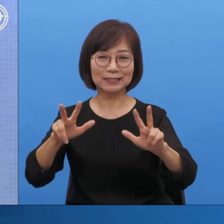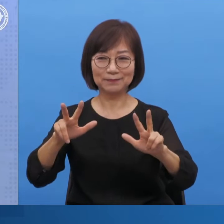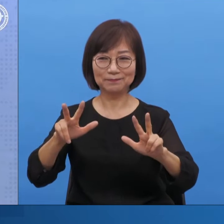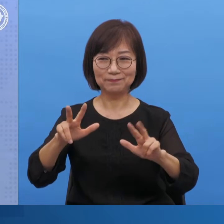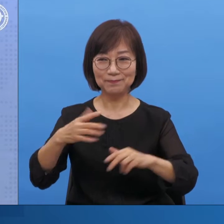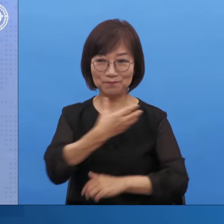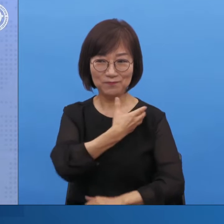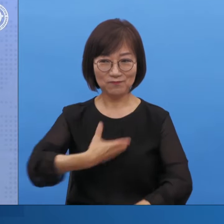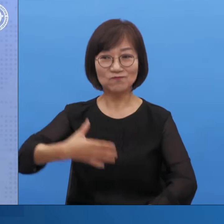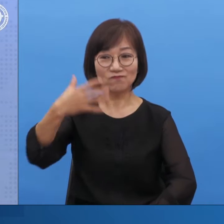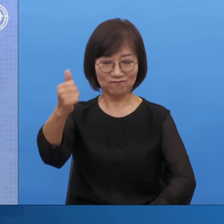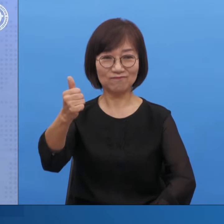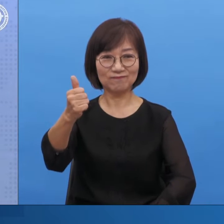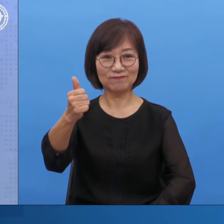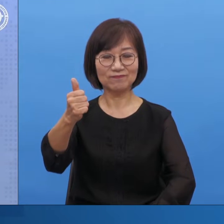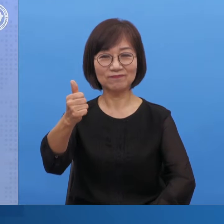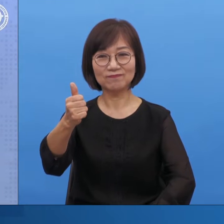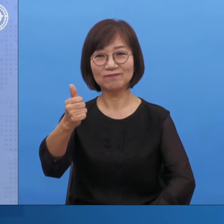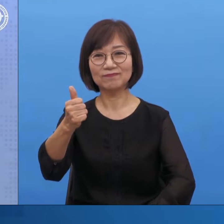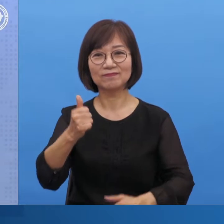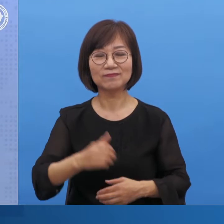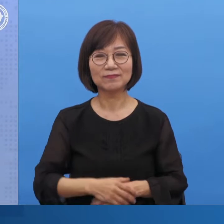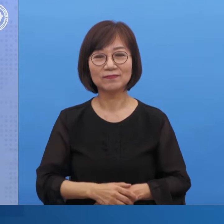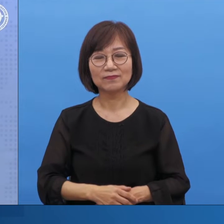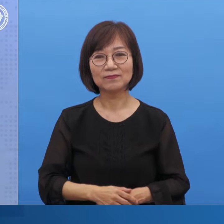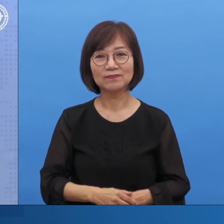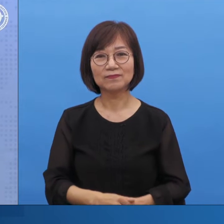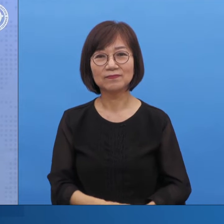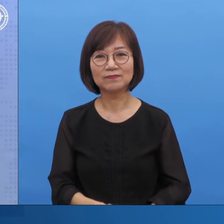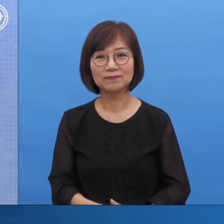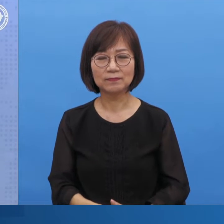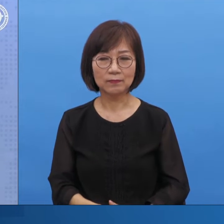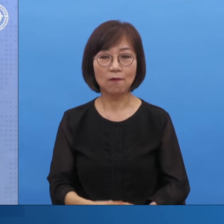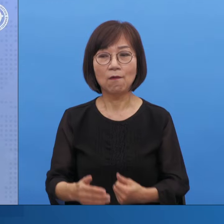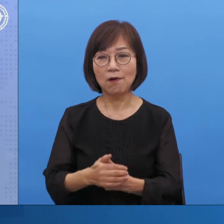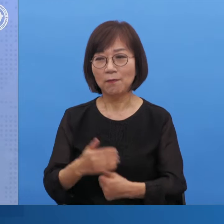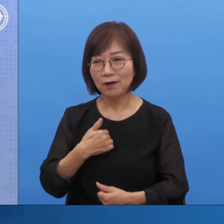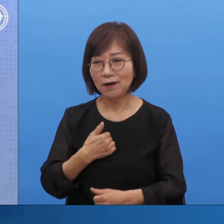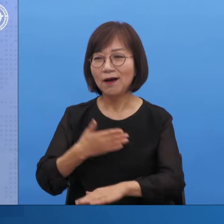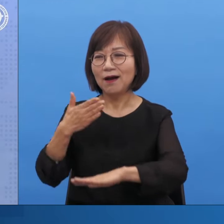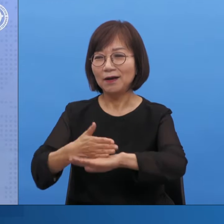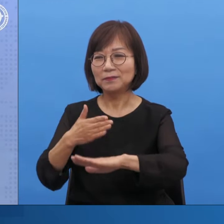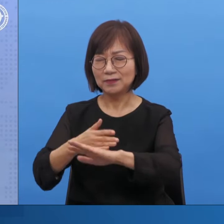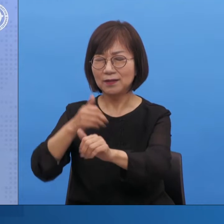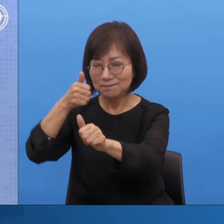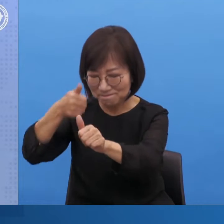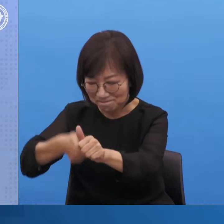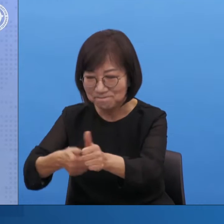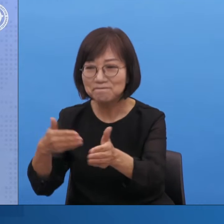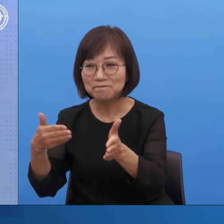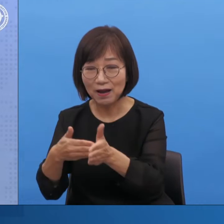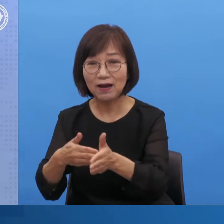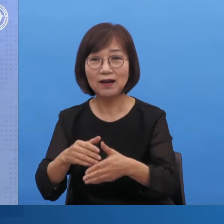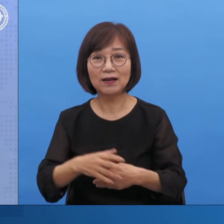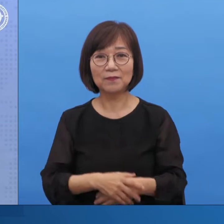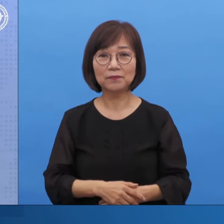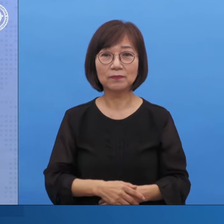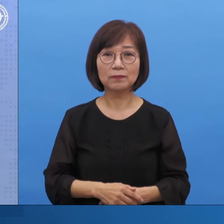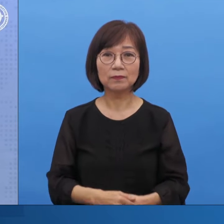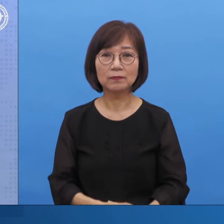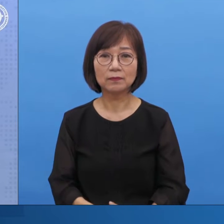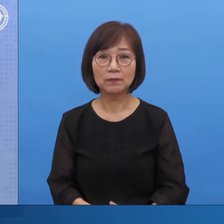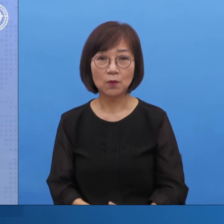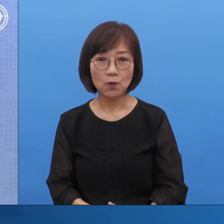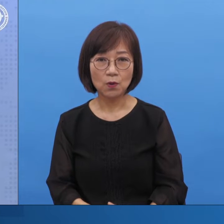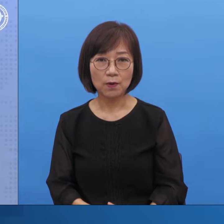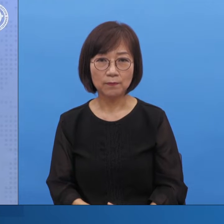first one who actually listened to our words and try to make it upright. 그래 고맙다고 했어 내가. And so I told them, thank you. 뭐 이번에 6월 1일 또